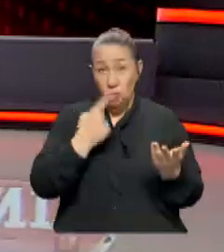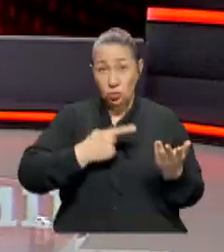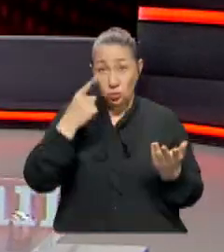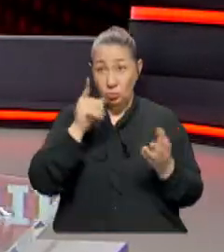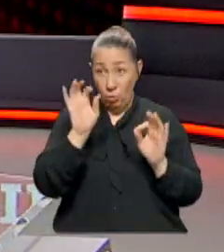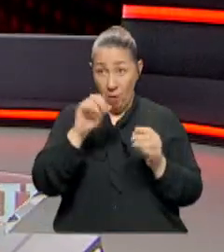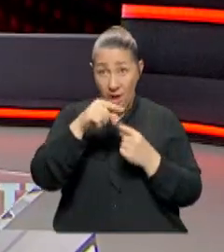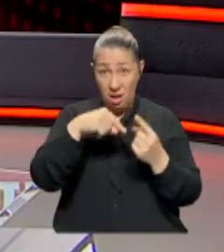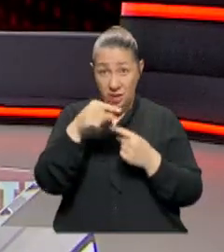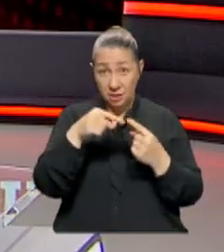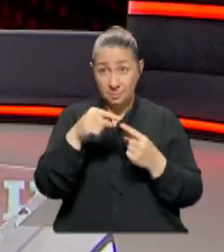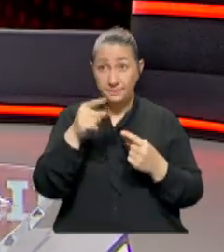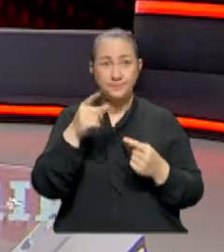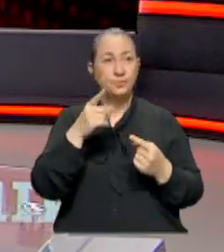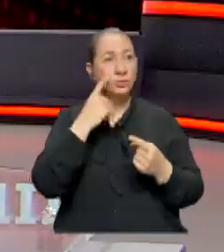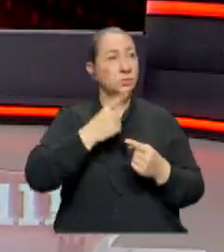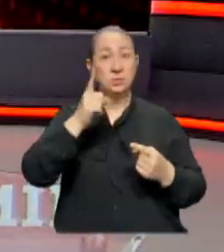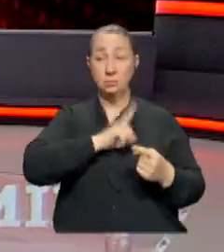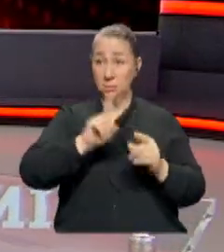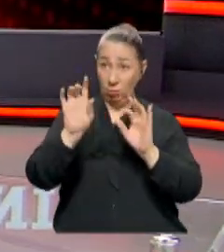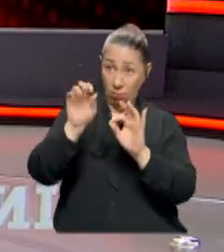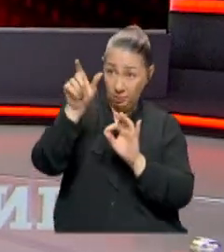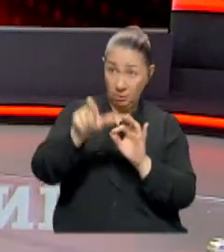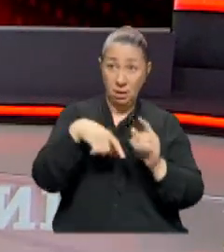Cumhurbaşkanı, böyle mi Cumhurbaşkanı adayı bu şekilde mi aranır?